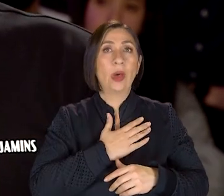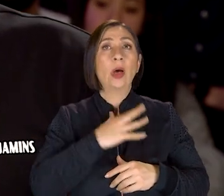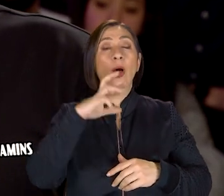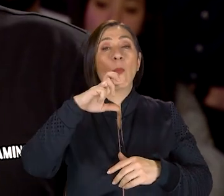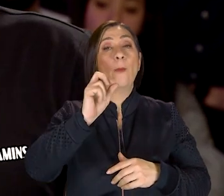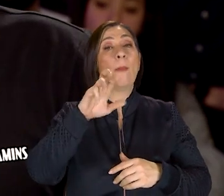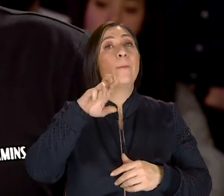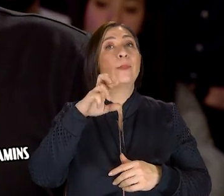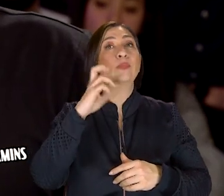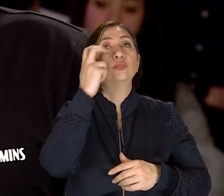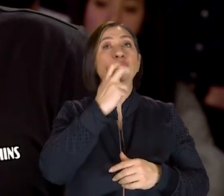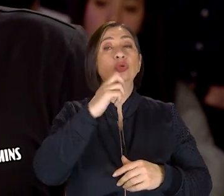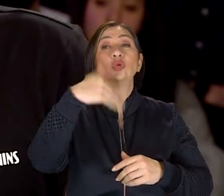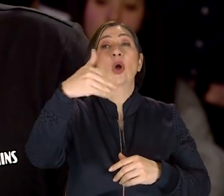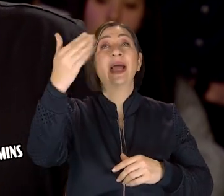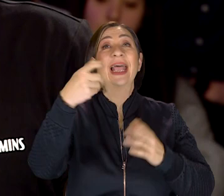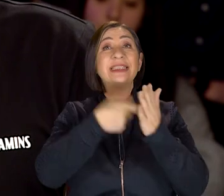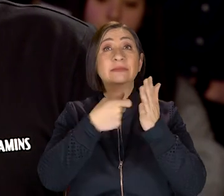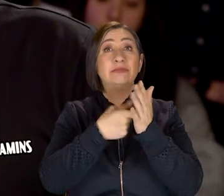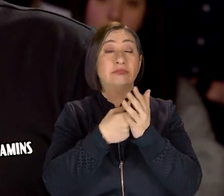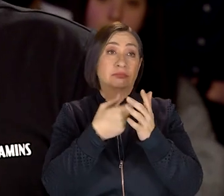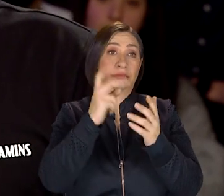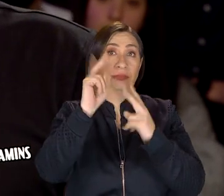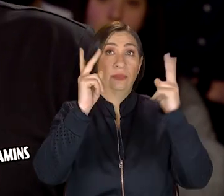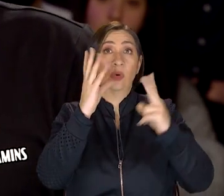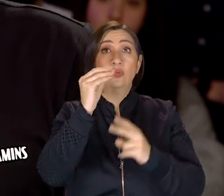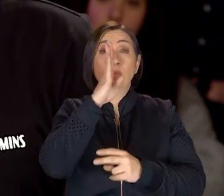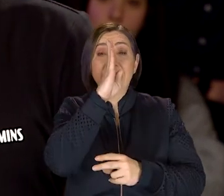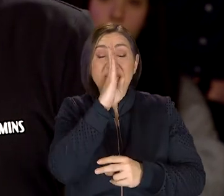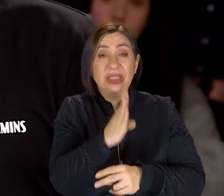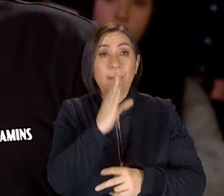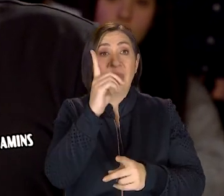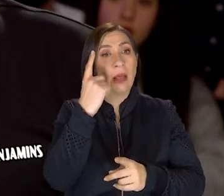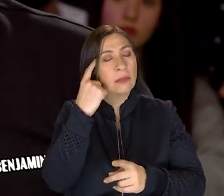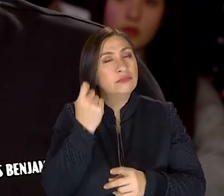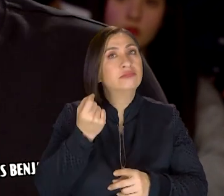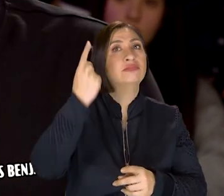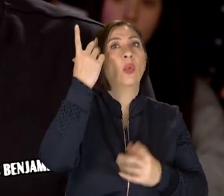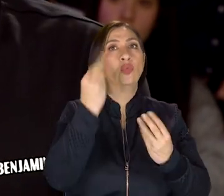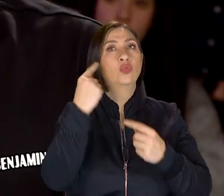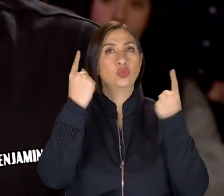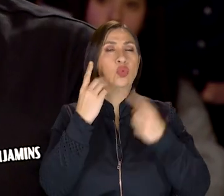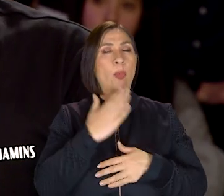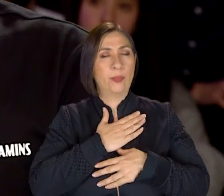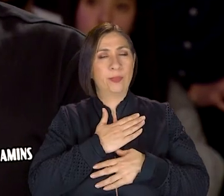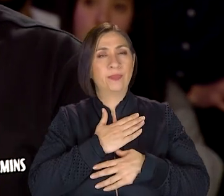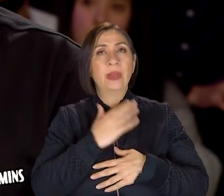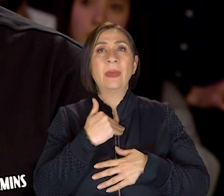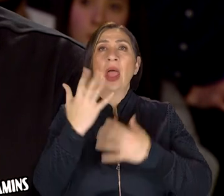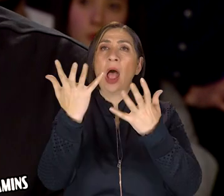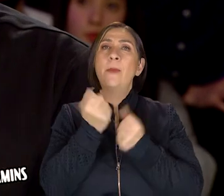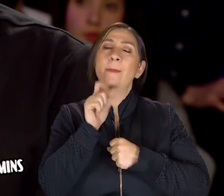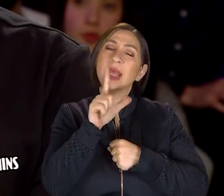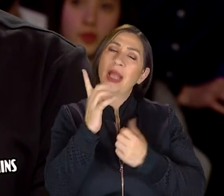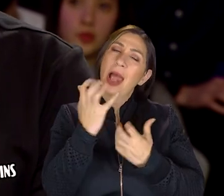sonraki isimlerine, dünya çapında birçok ismine çok ciddi bir ilham kaynağı olduğunu düşünüyorum. Kesinlikle. Evet ben de hani almam